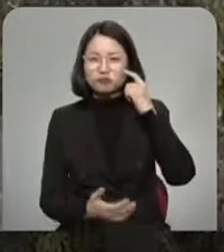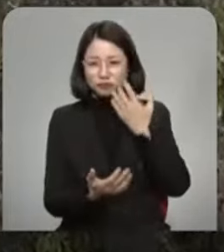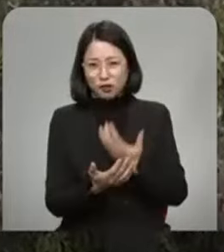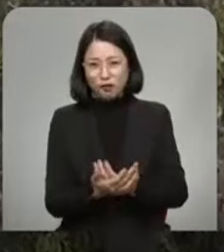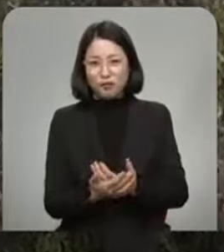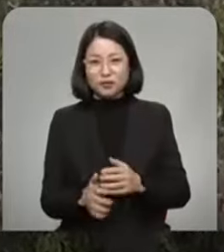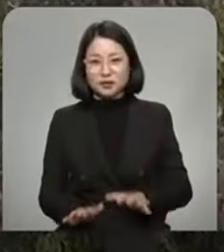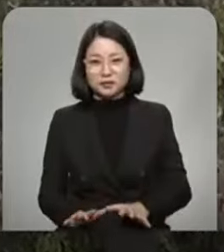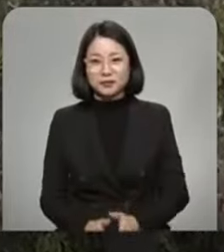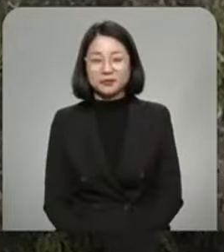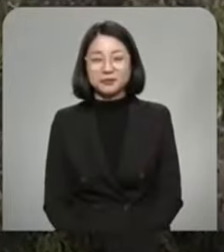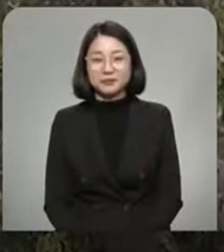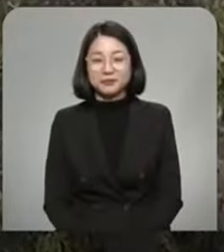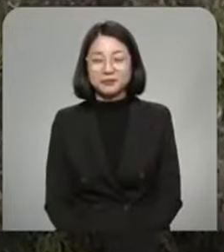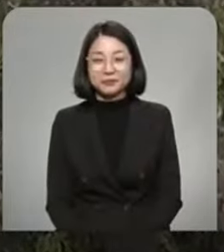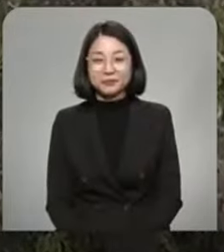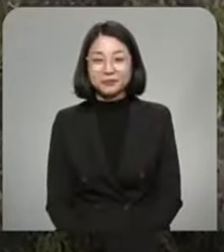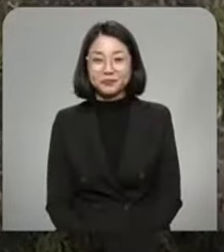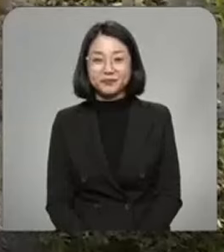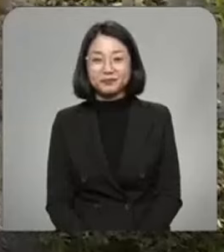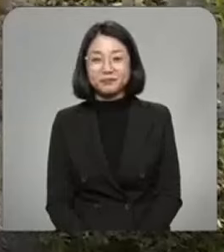하초의 기자가 보도합니다